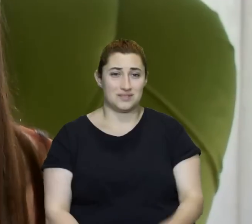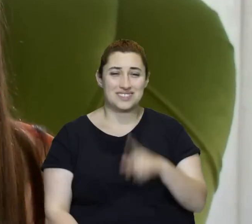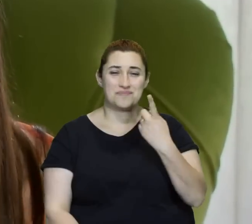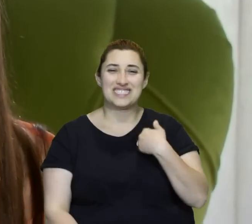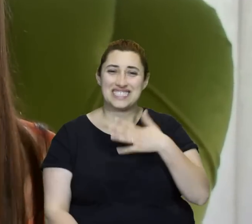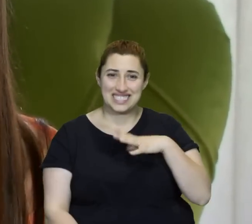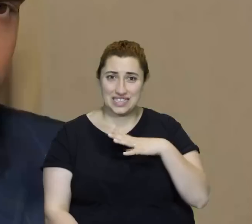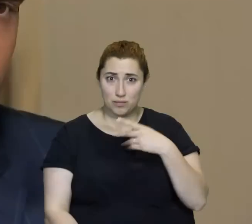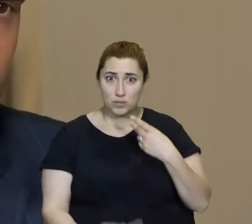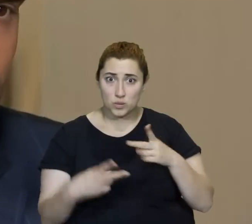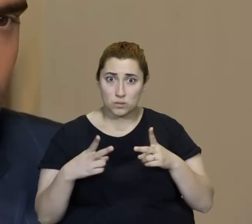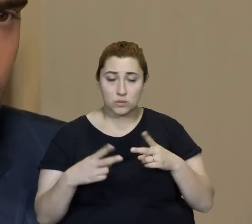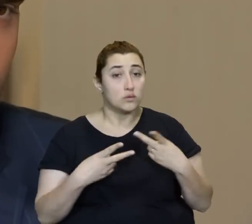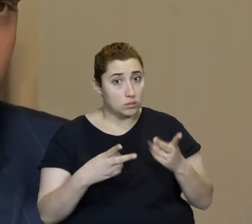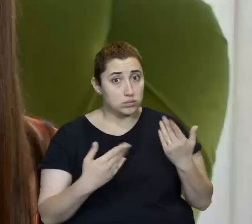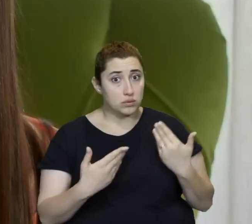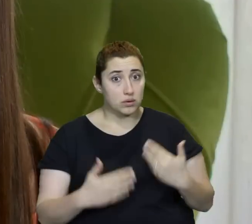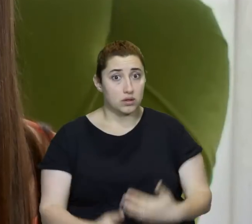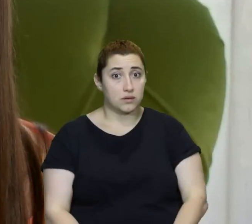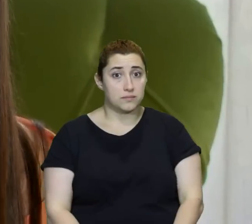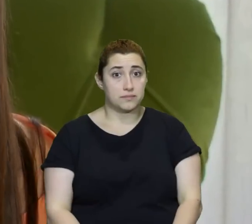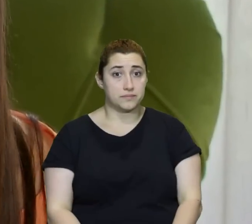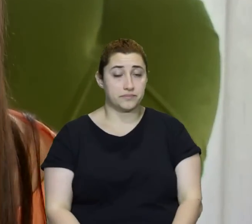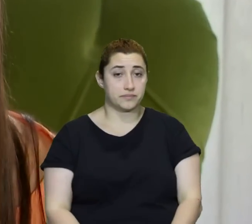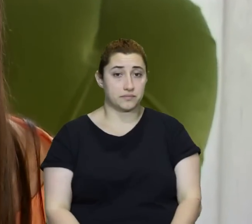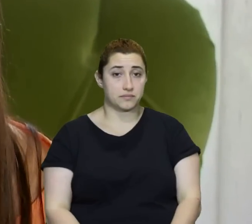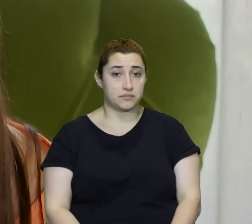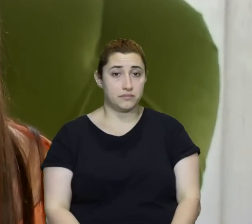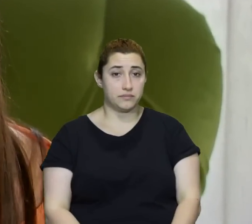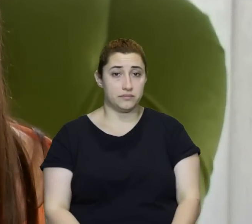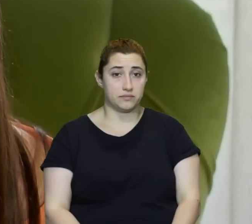Senden bir şey isteyebilir miyim? Tabii ki.